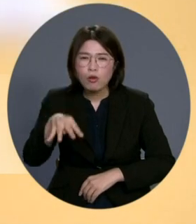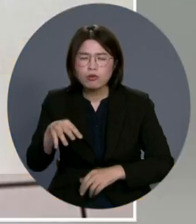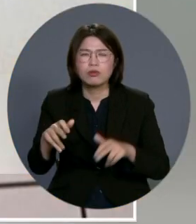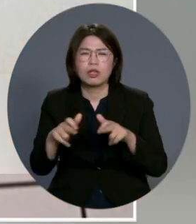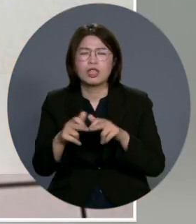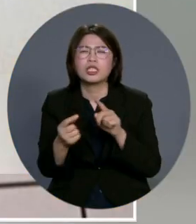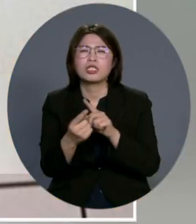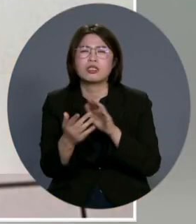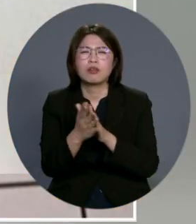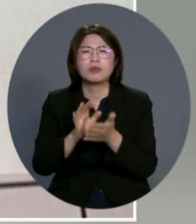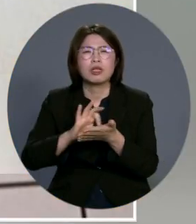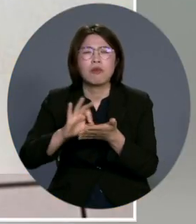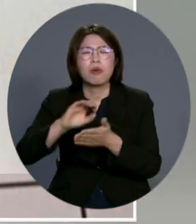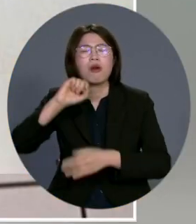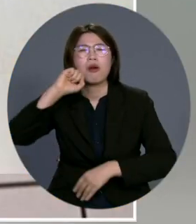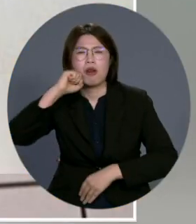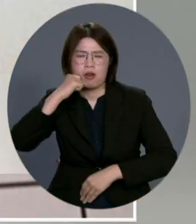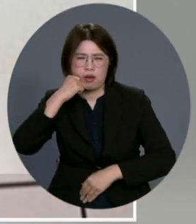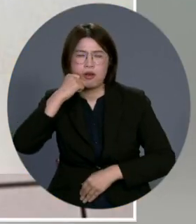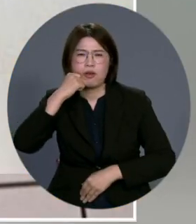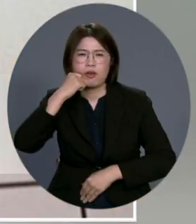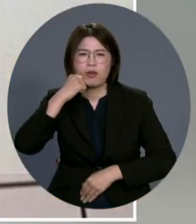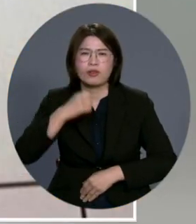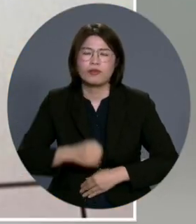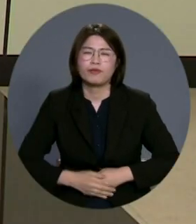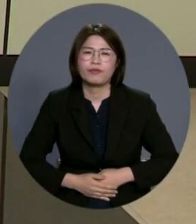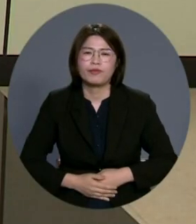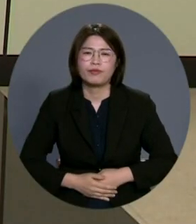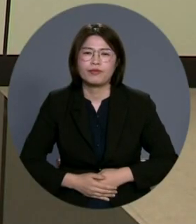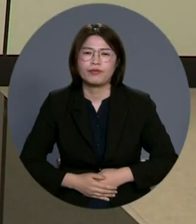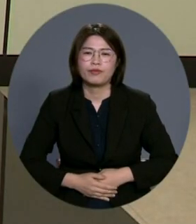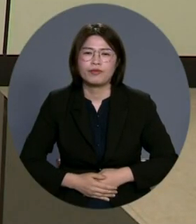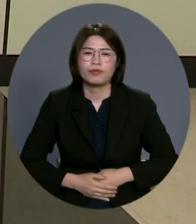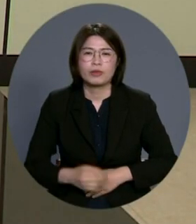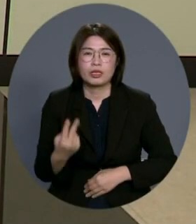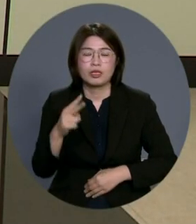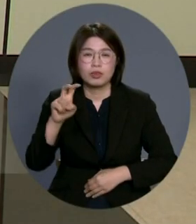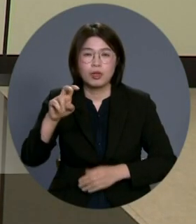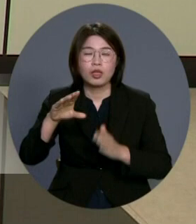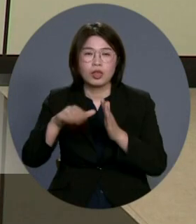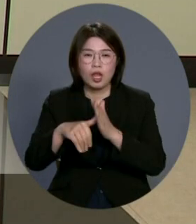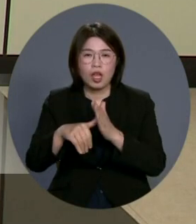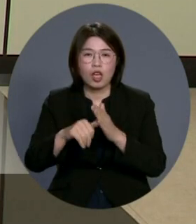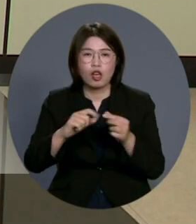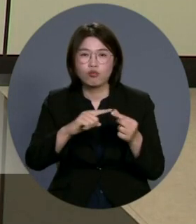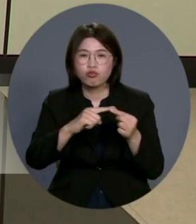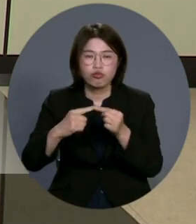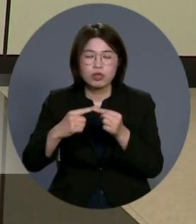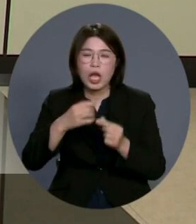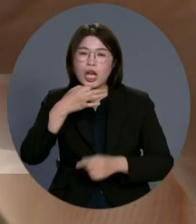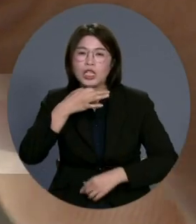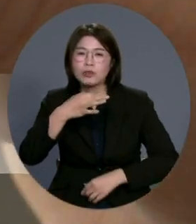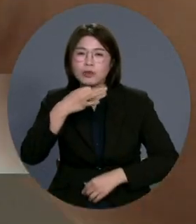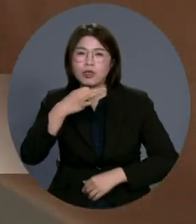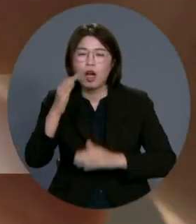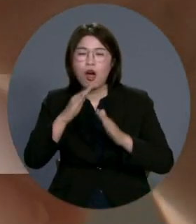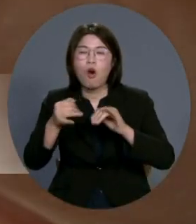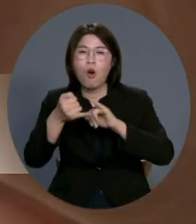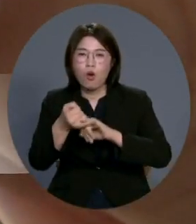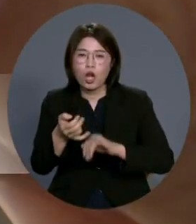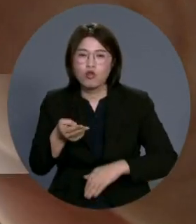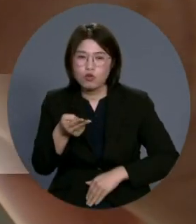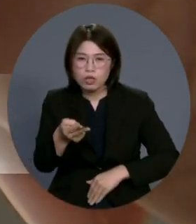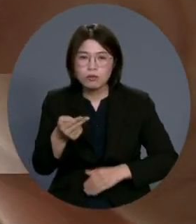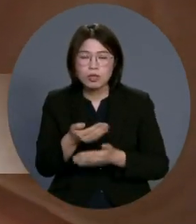이용하기 어려워 실효성이 떨어진다는 지적이 나옵니다 지난 2020년 문자나 음성으로 공략을 담은 USB